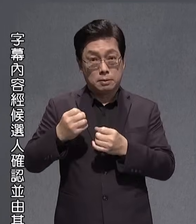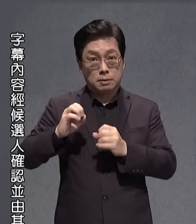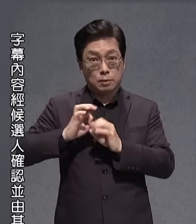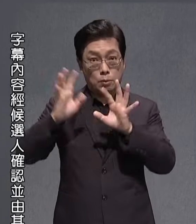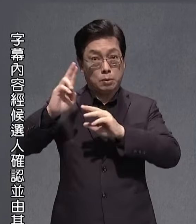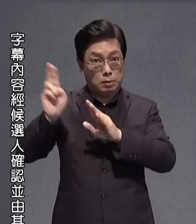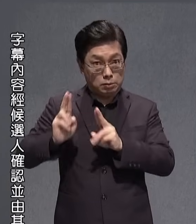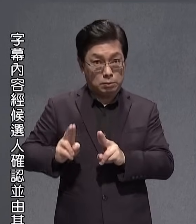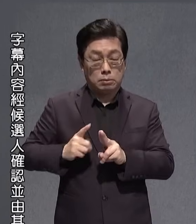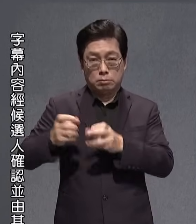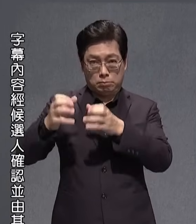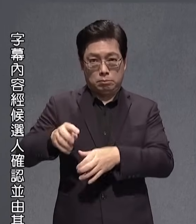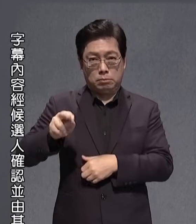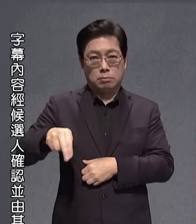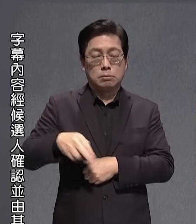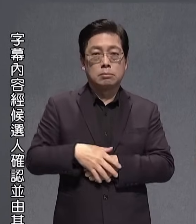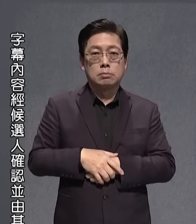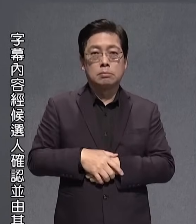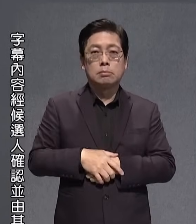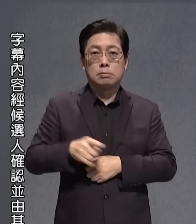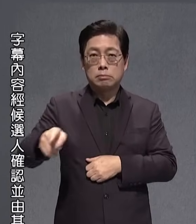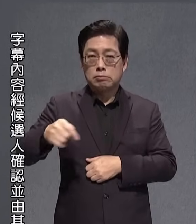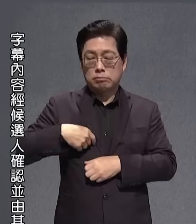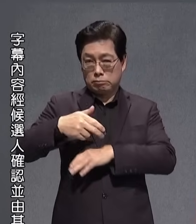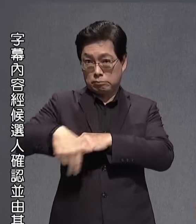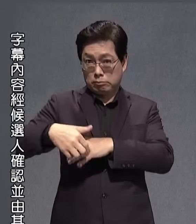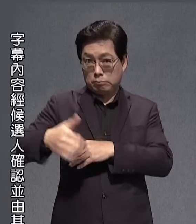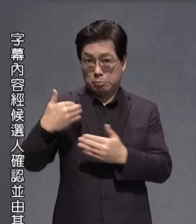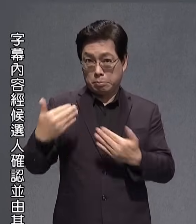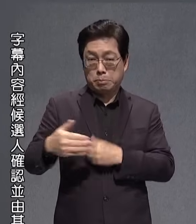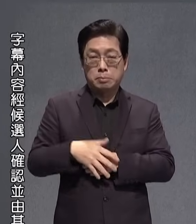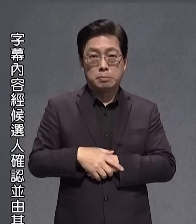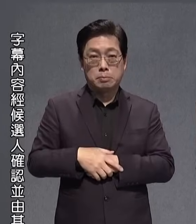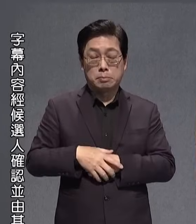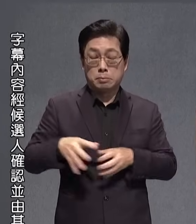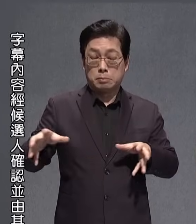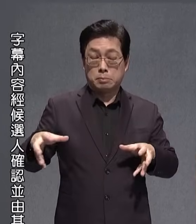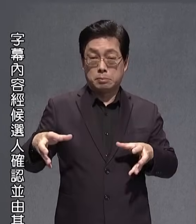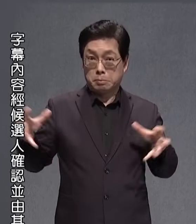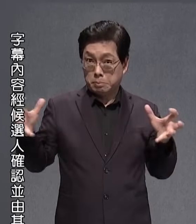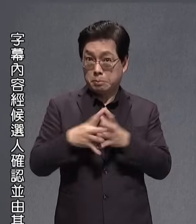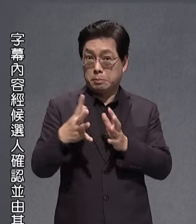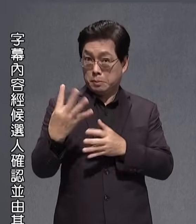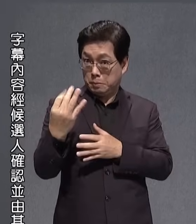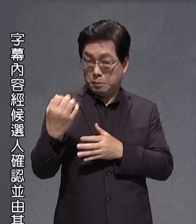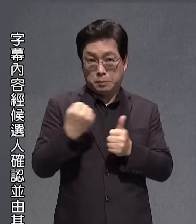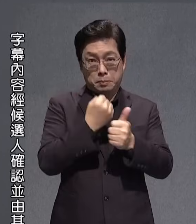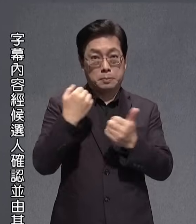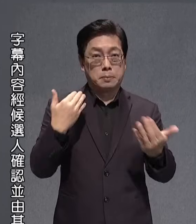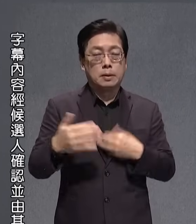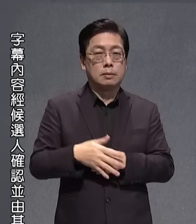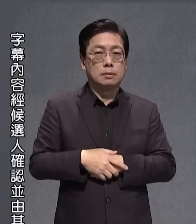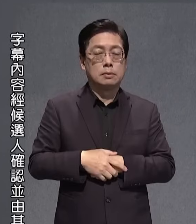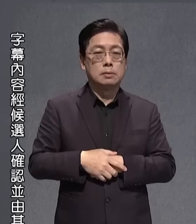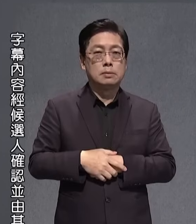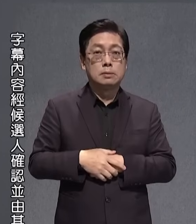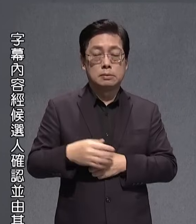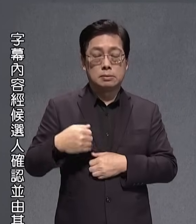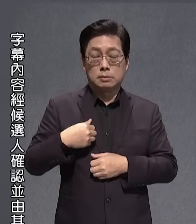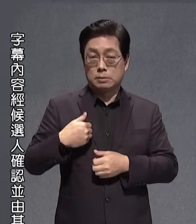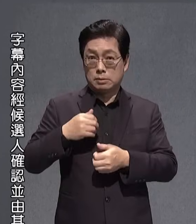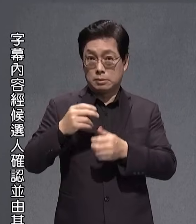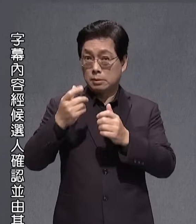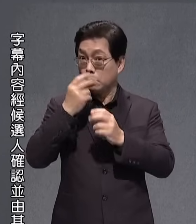发的区位，把划设原则公告后。然后总量关键和后，让绿态、让绿